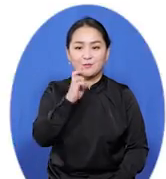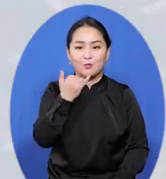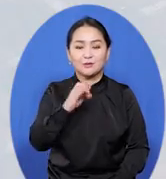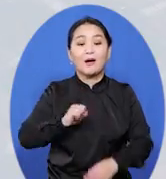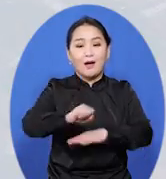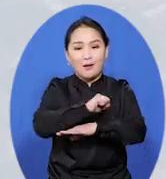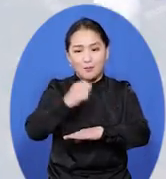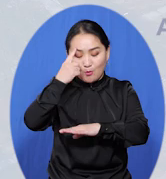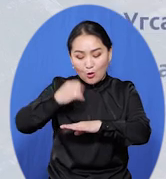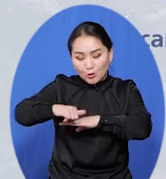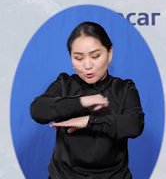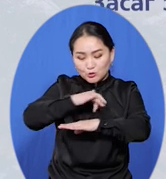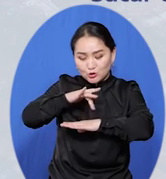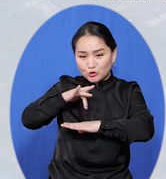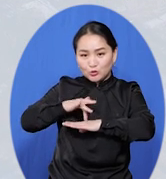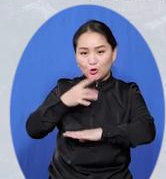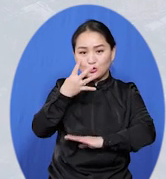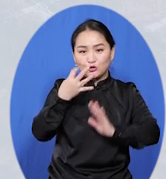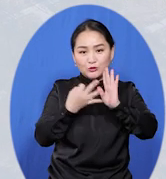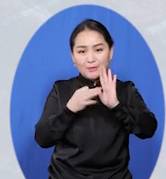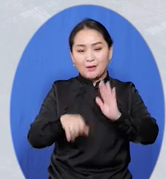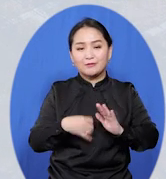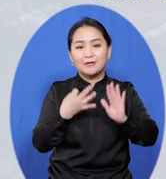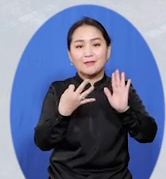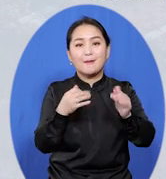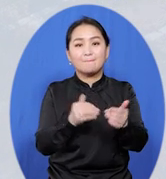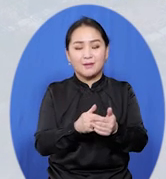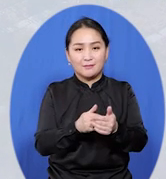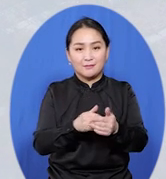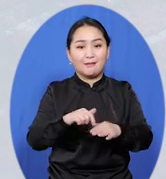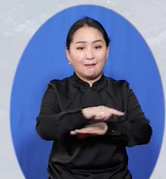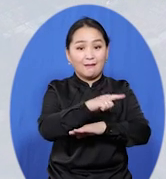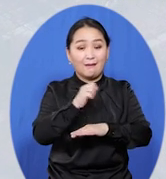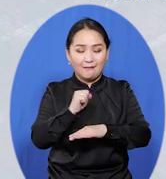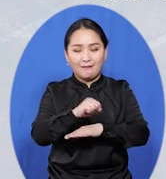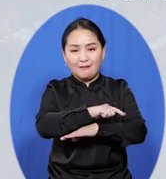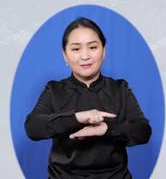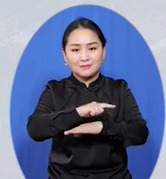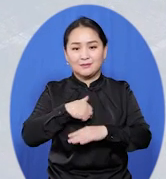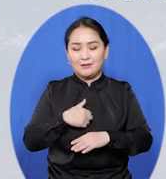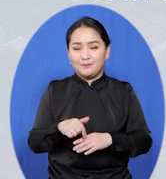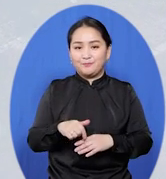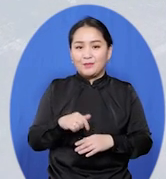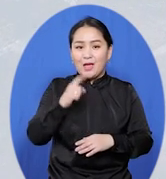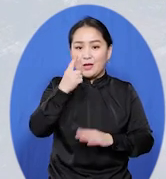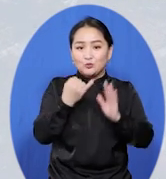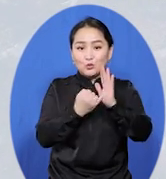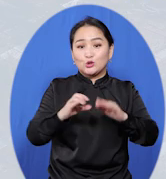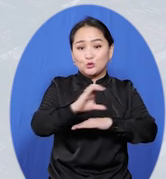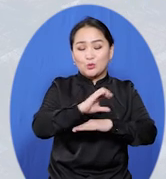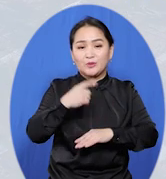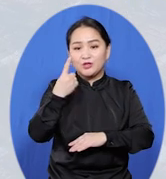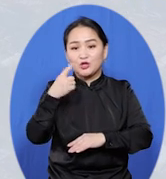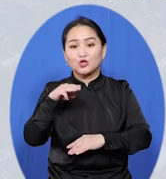Булган аймаг нь Монгол орны төвийн хойд хэсэгт 48.8 мянган хавтгай дөрвөлжин километр нутаг дэвсгэрийг хамран орших бөгөөд 16